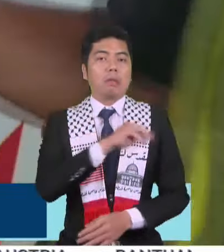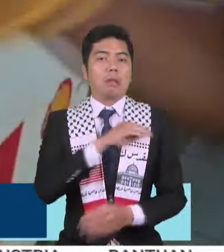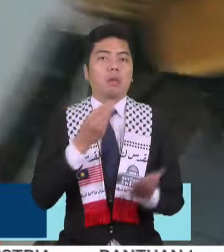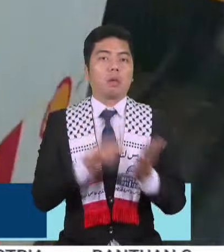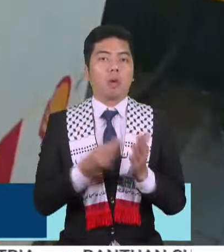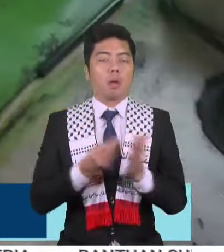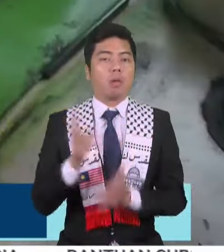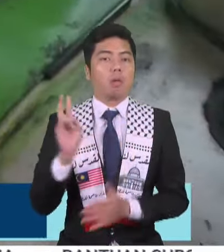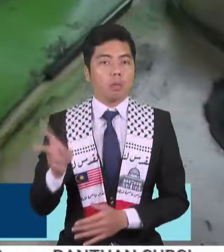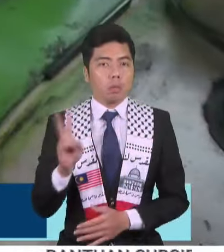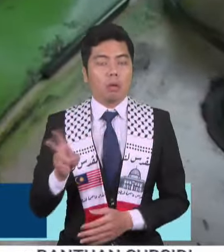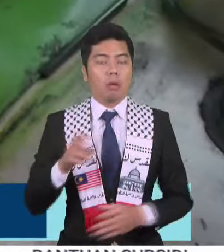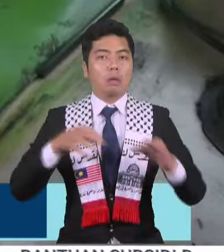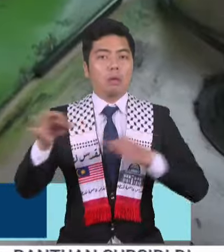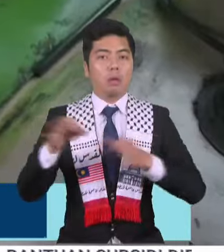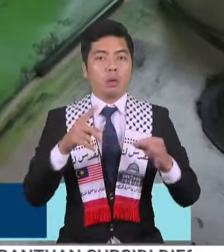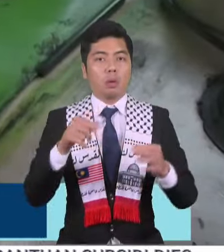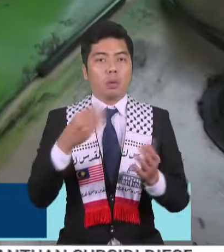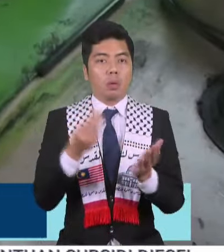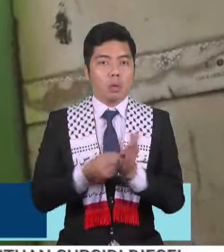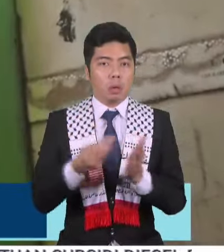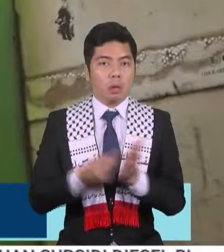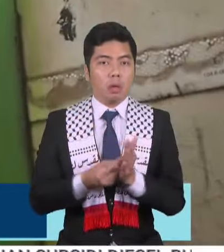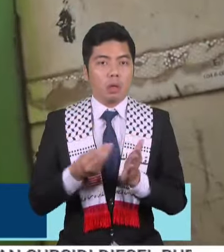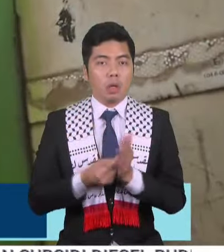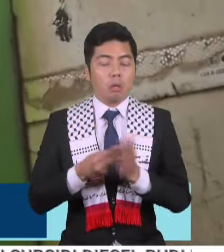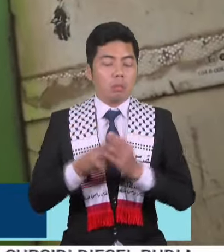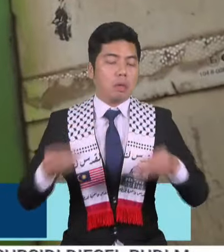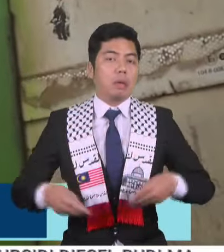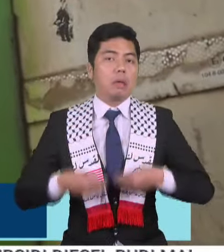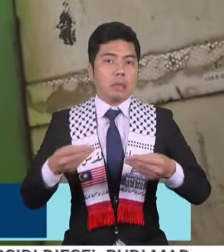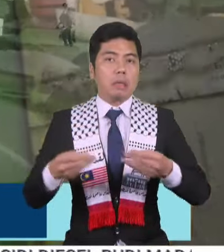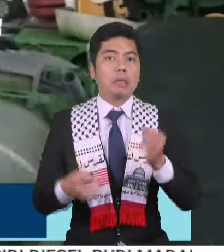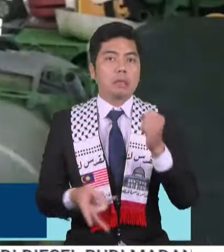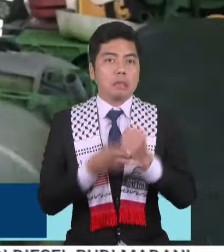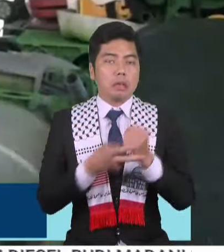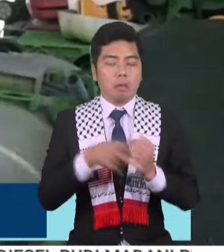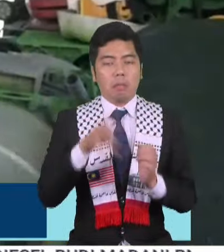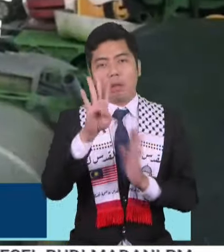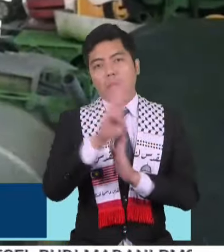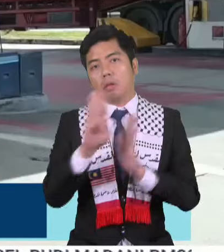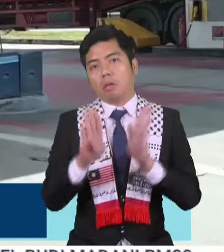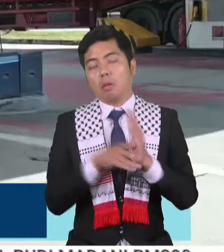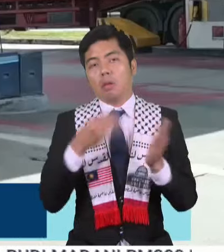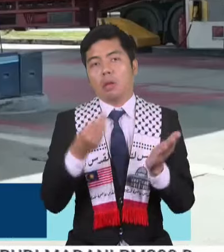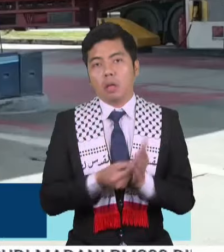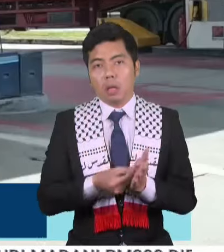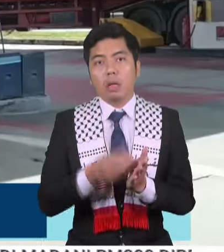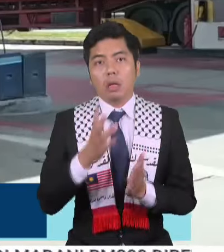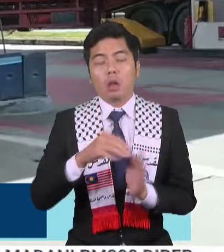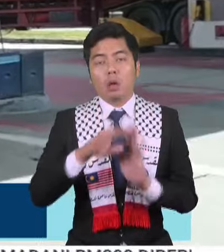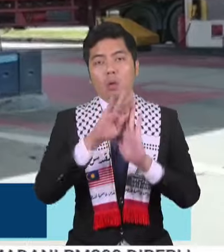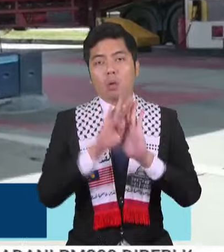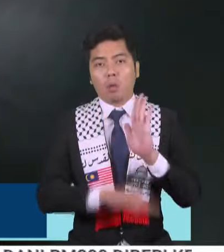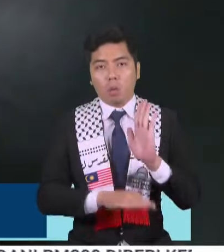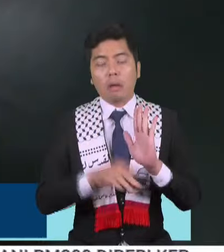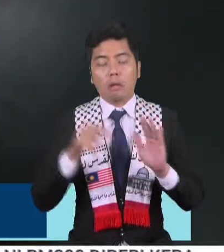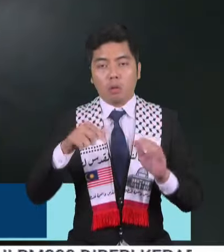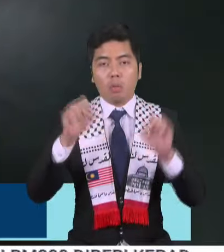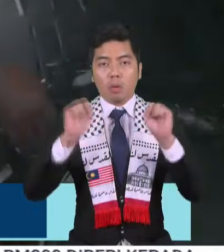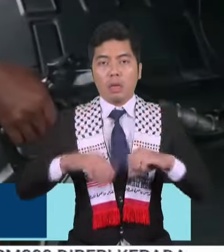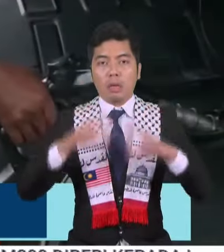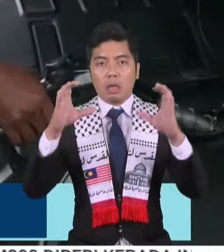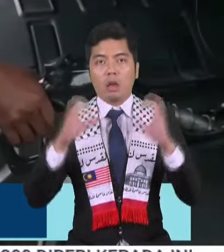Dua menjelaskan penetapan harga itu memberi penjimatan RM4 bilion. Selain mengurangkan ketirisan, langkah